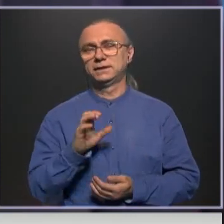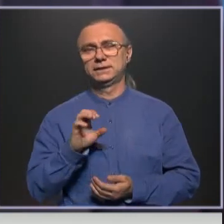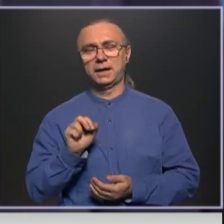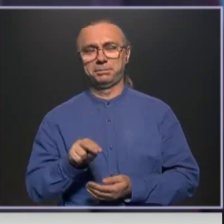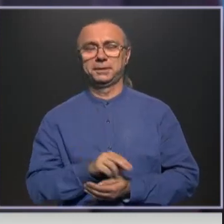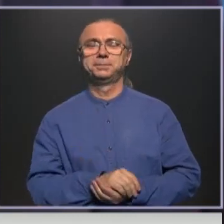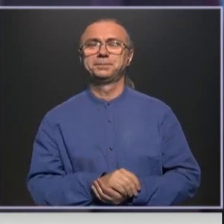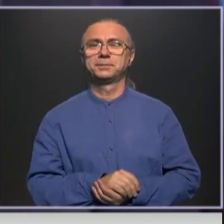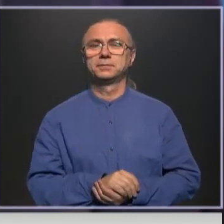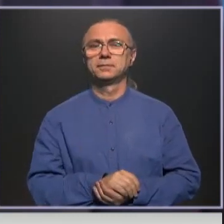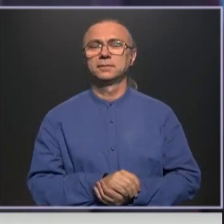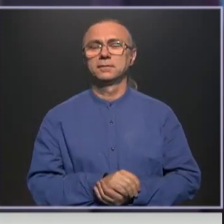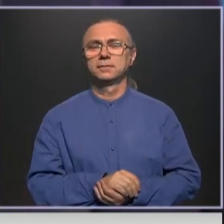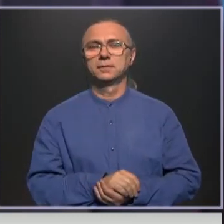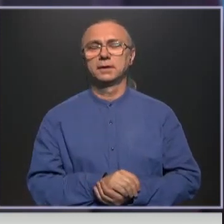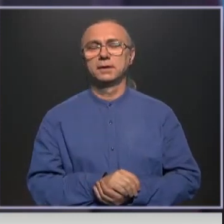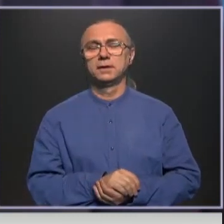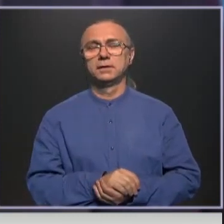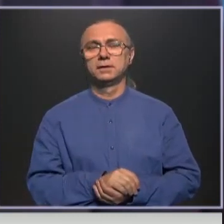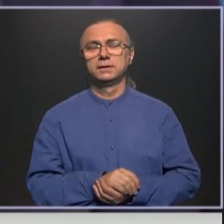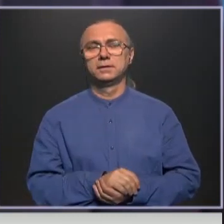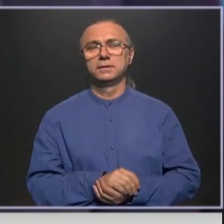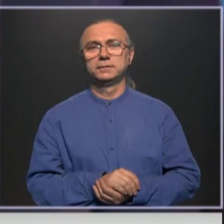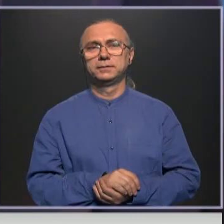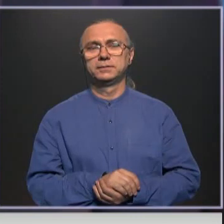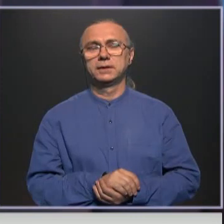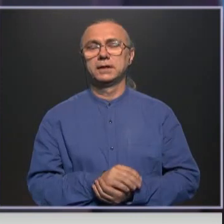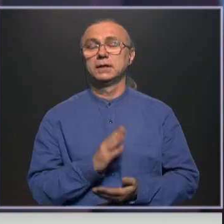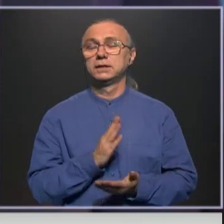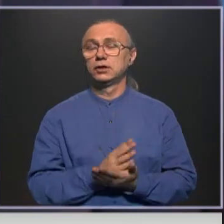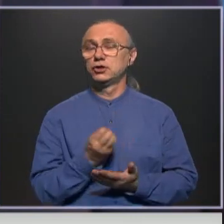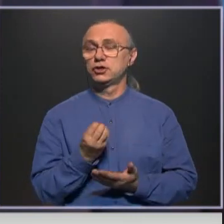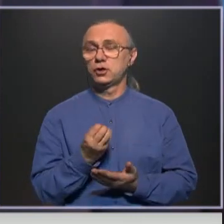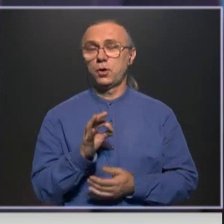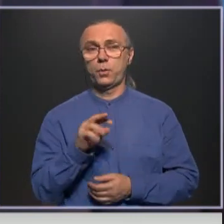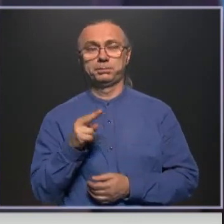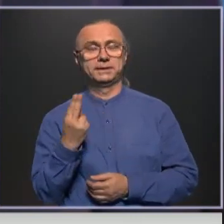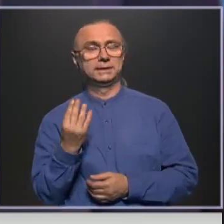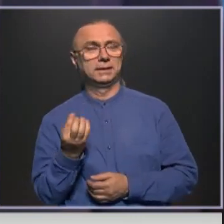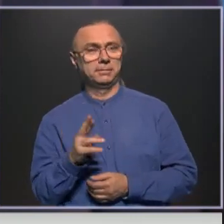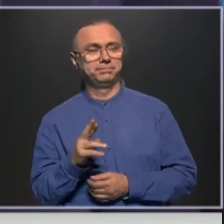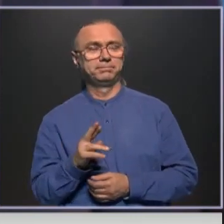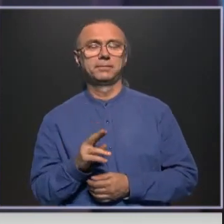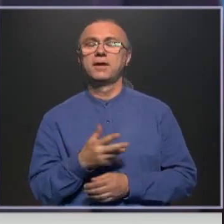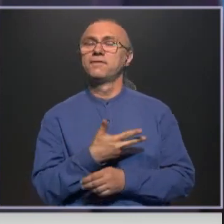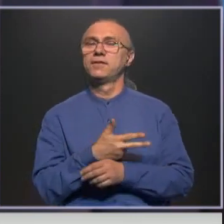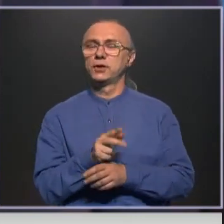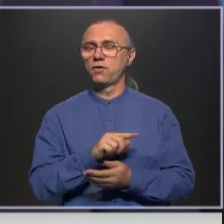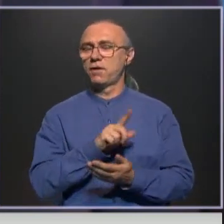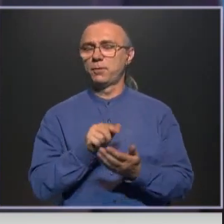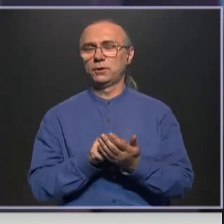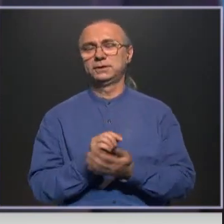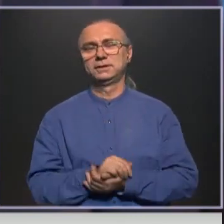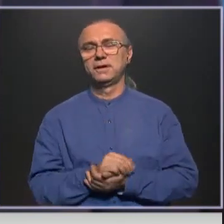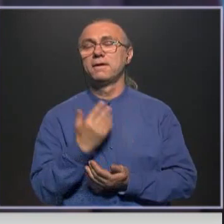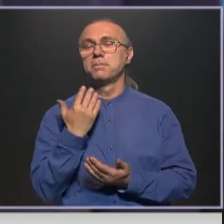звучит. Все вопросы у нас здесь, никуда не деваются. Есть также опция «Видеовопрос». Записывайте себя на телефон, присылайте, все показываем на большом